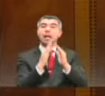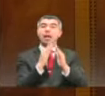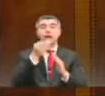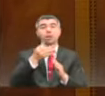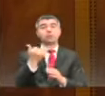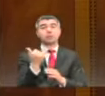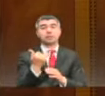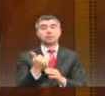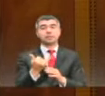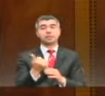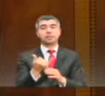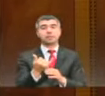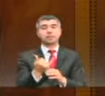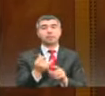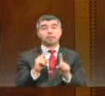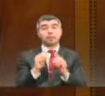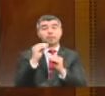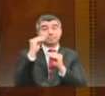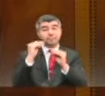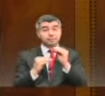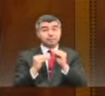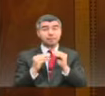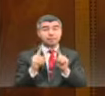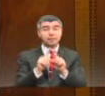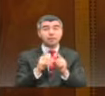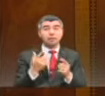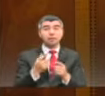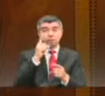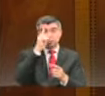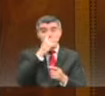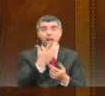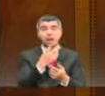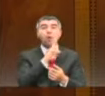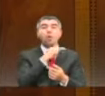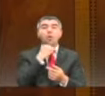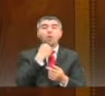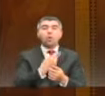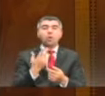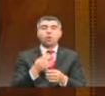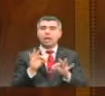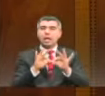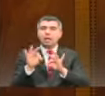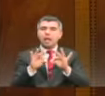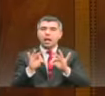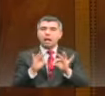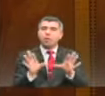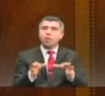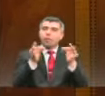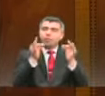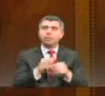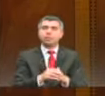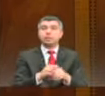لتقليص الخصائص مجال السكن بالنصف. ستقوم الحكومة في هذا المجال بعدم إجراءات من بينها